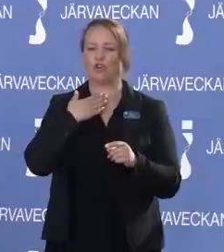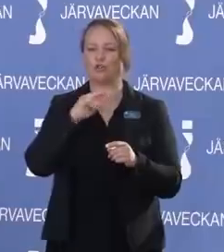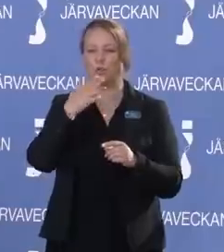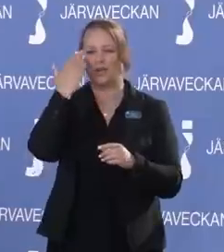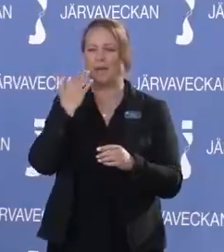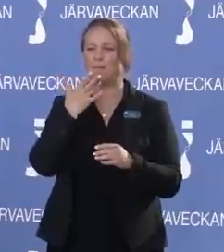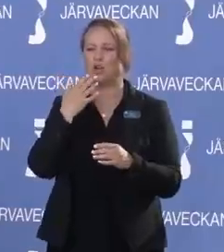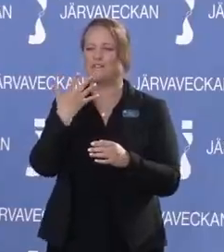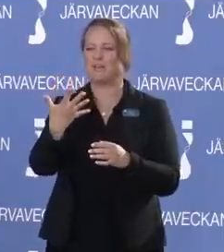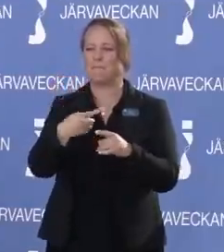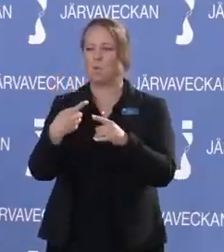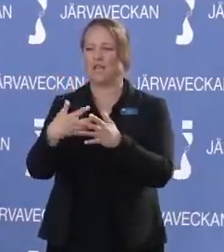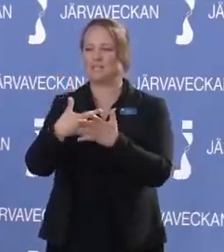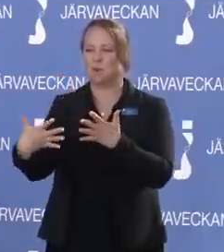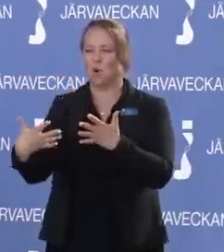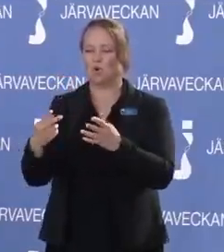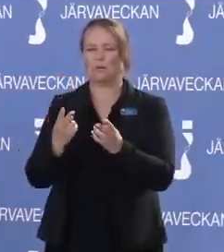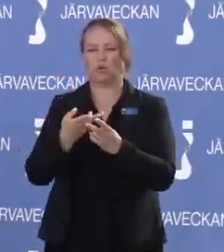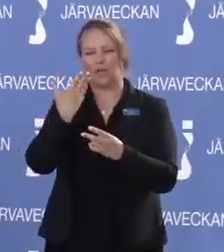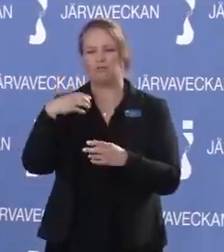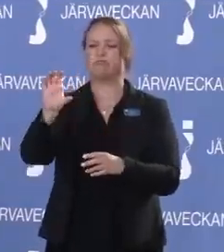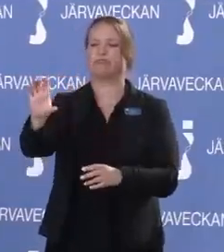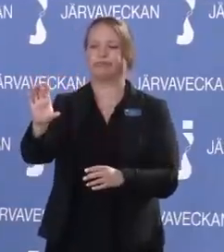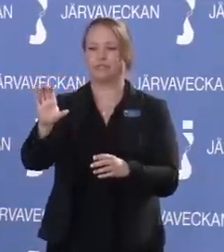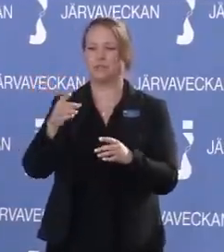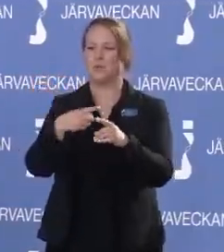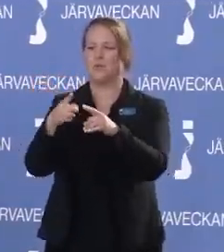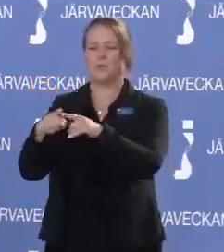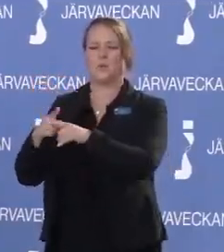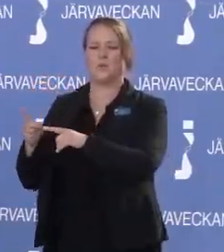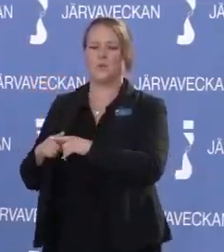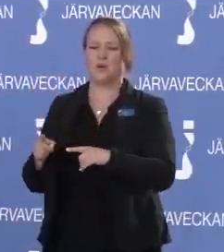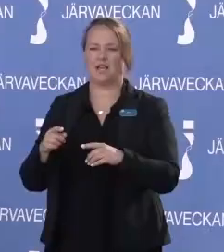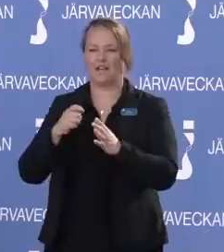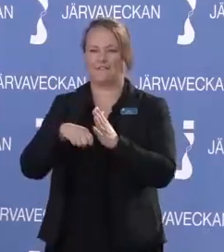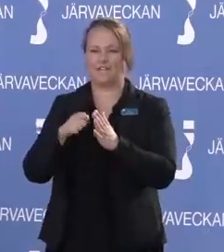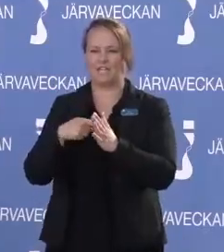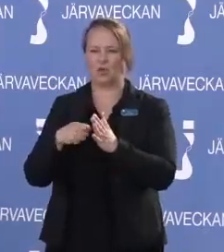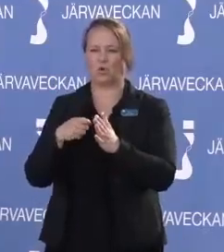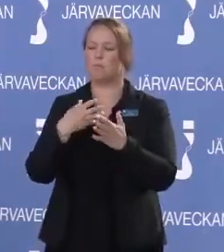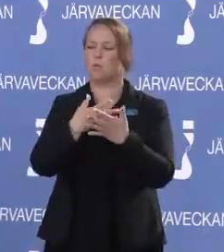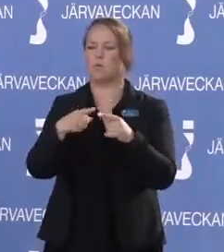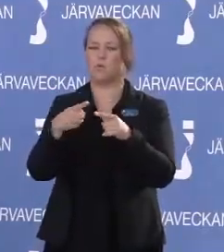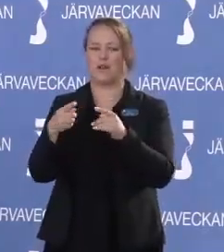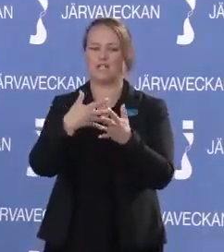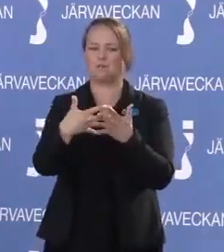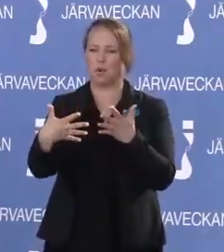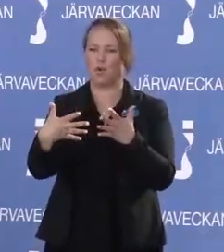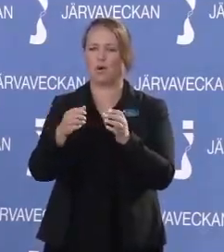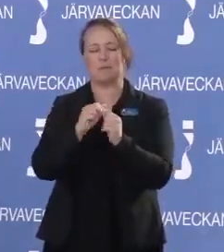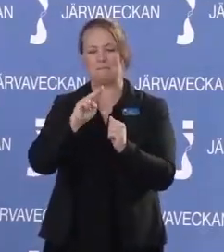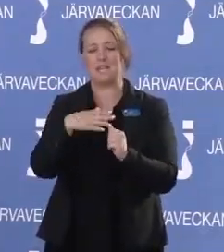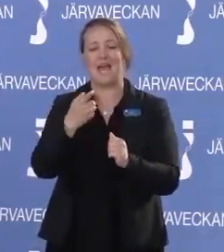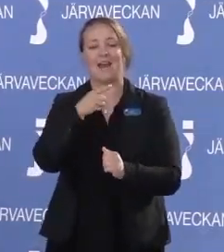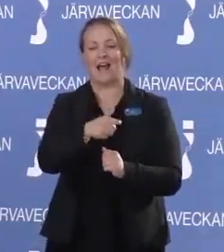det också och känna att det fortfarande är han och inte en dubbning eller en textning, utan det är hans video och det ser riktigt snyggt ut. Mm,